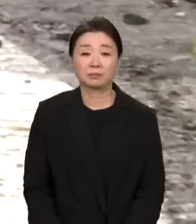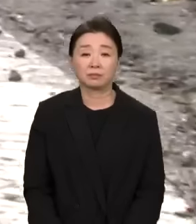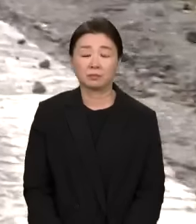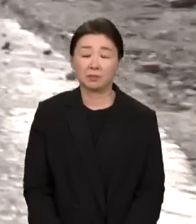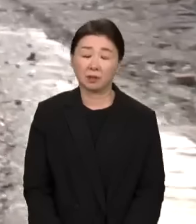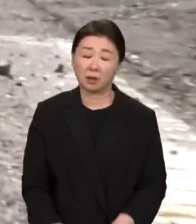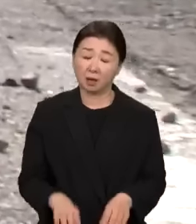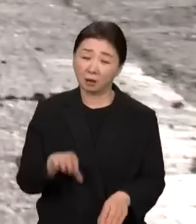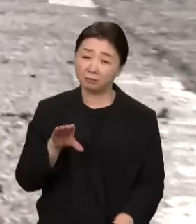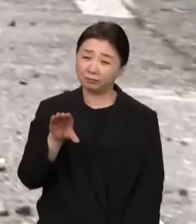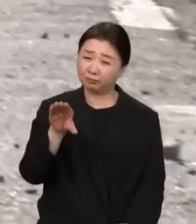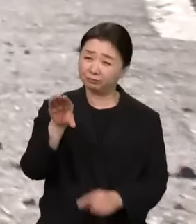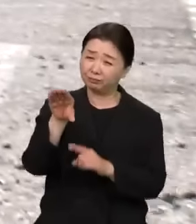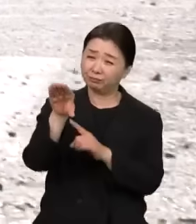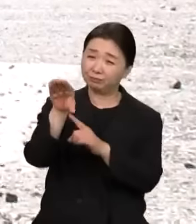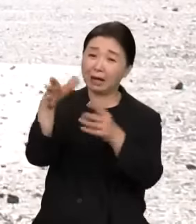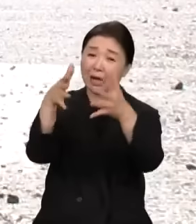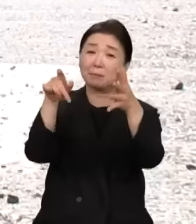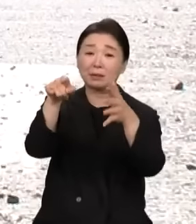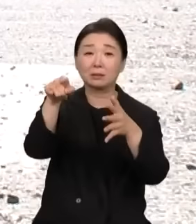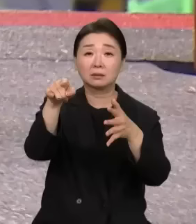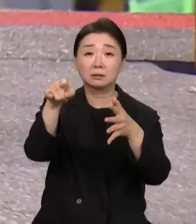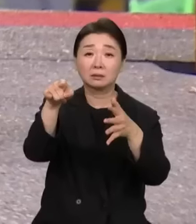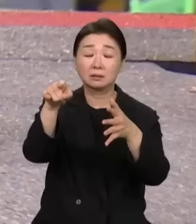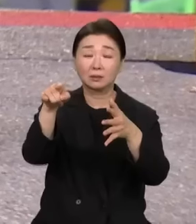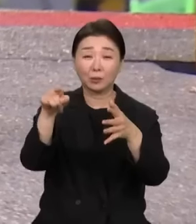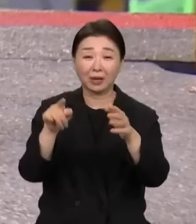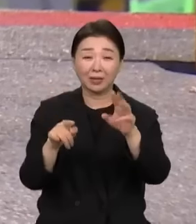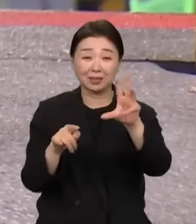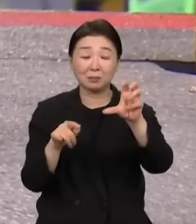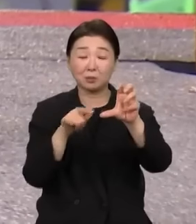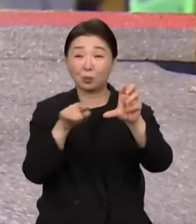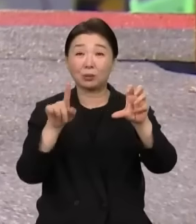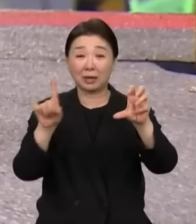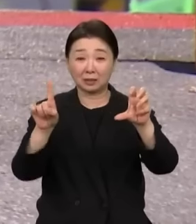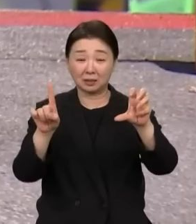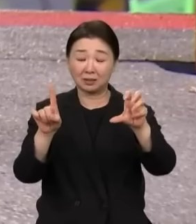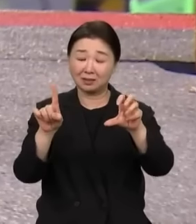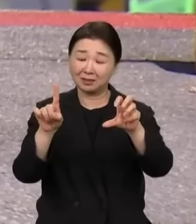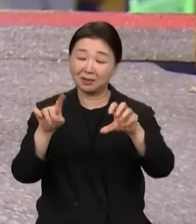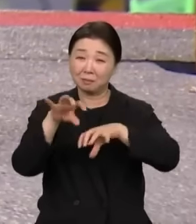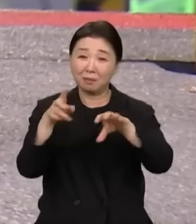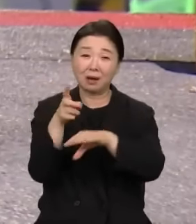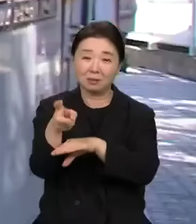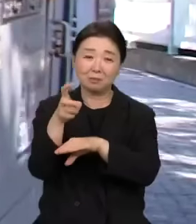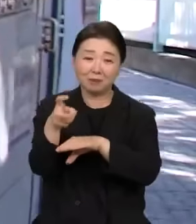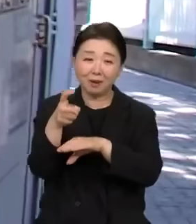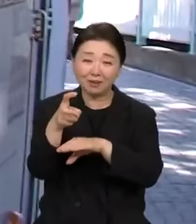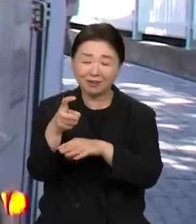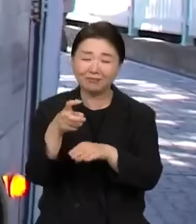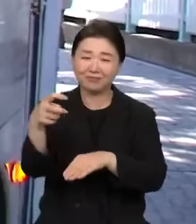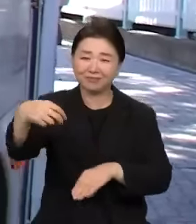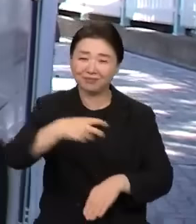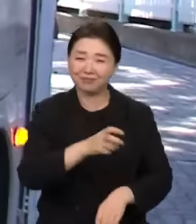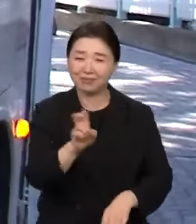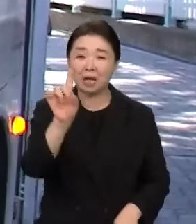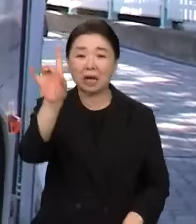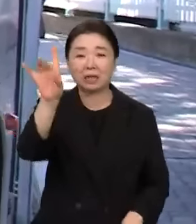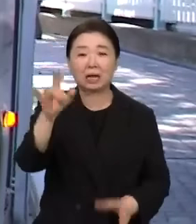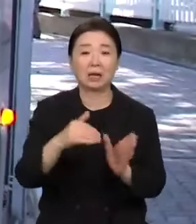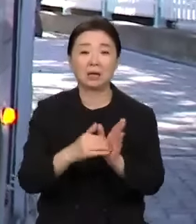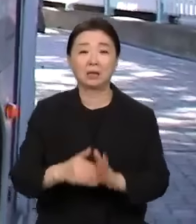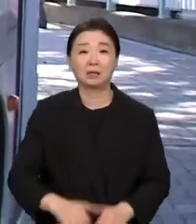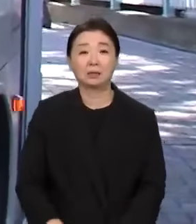오르막길 끝에 있는 한 아파트 단지. 35-1 마을버스는 이 단지 앞 버스 정거장을 다니는 유일한